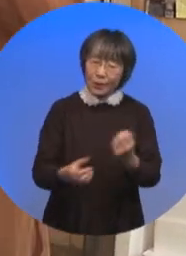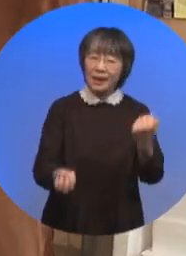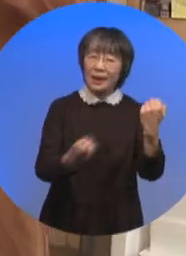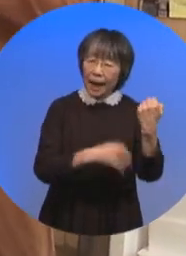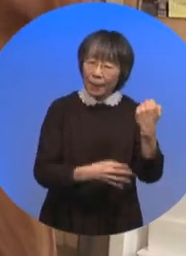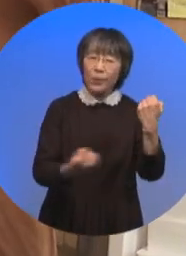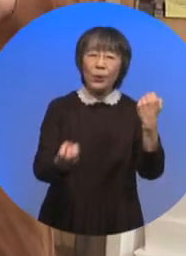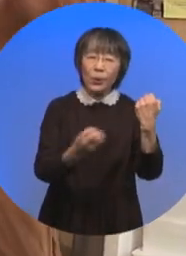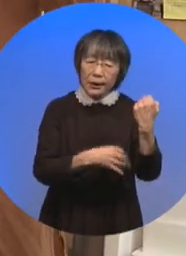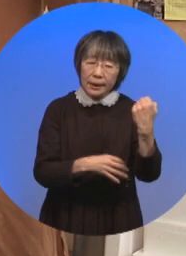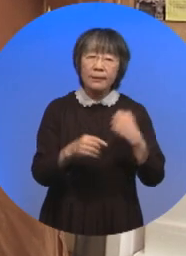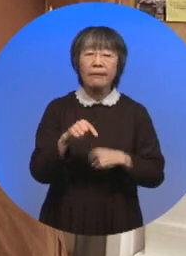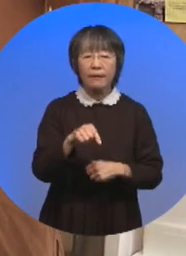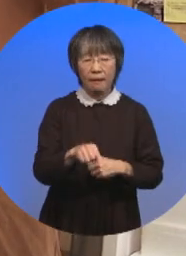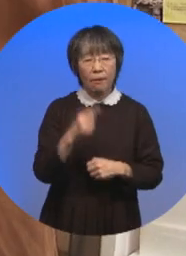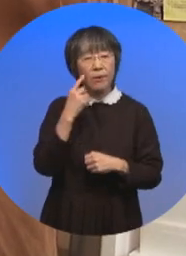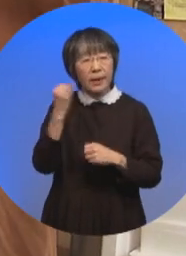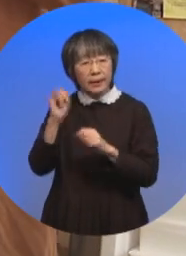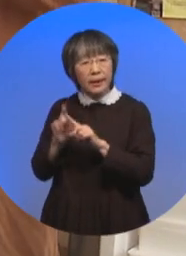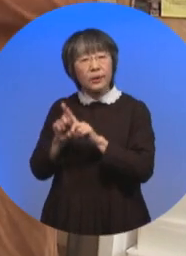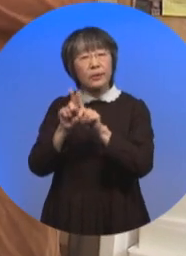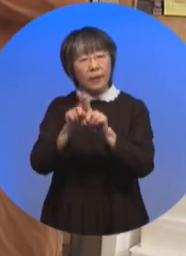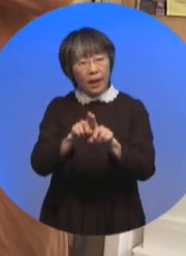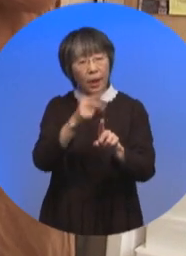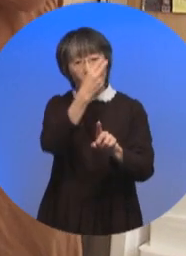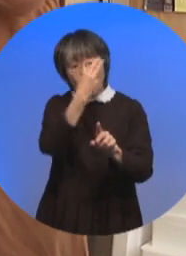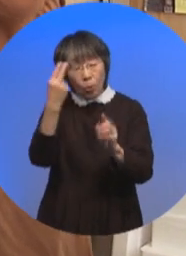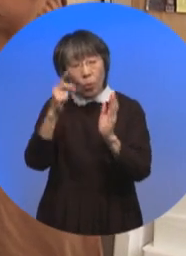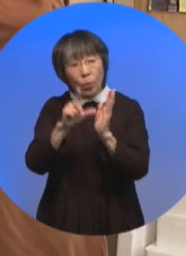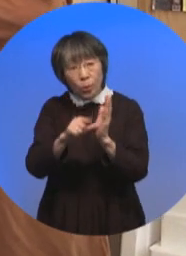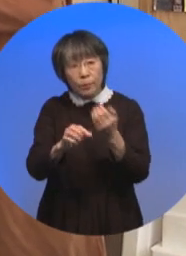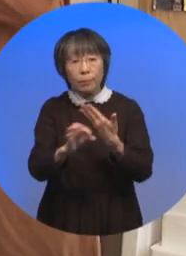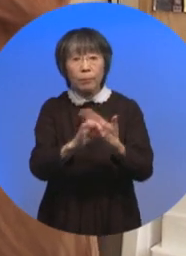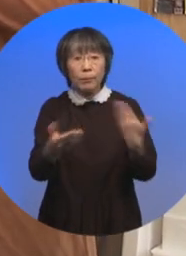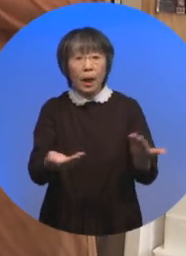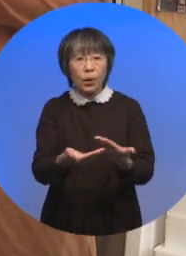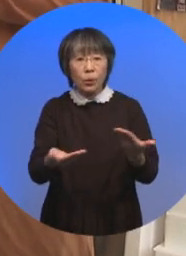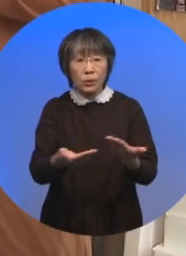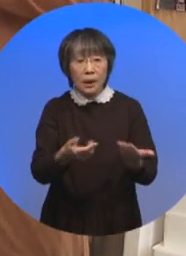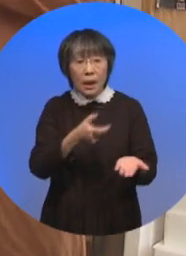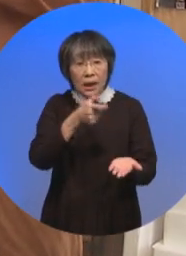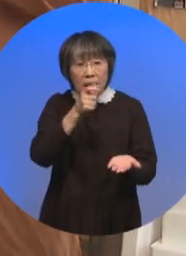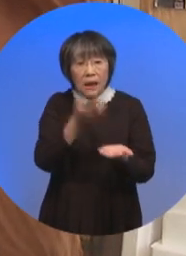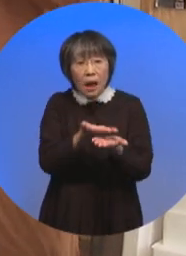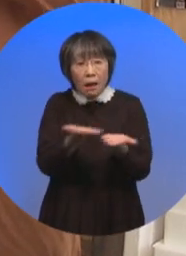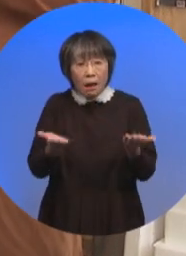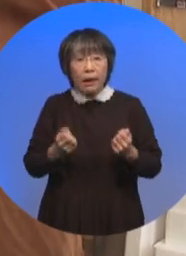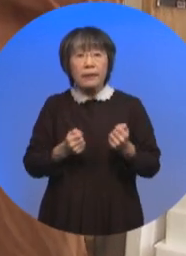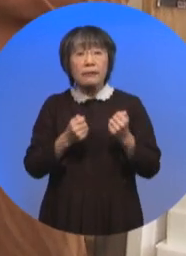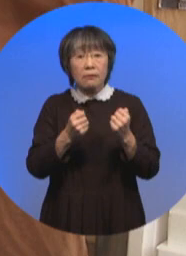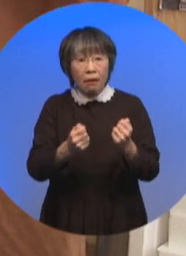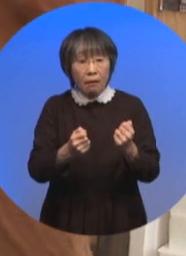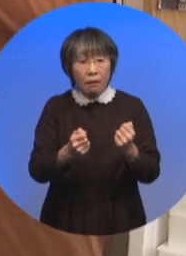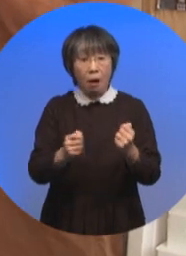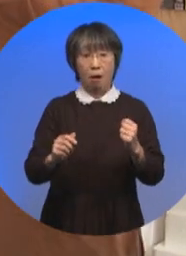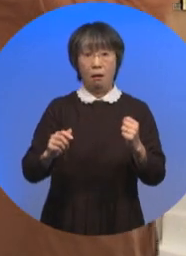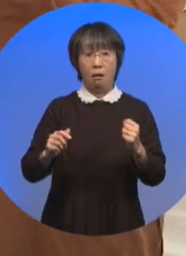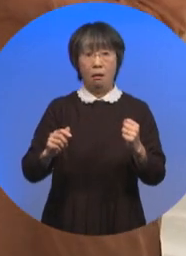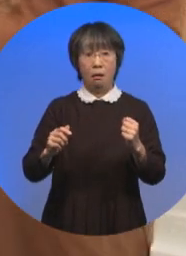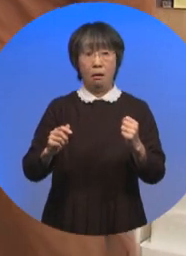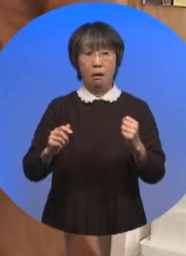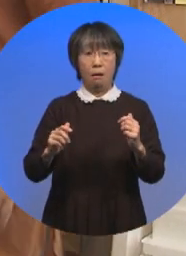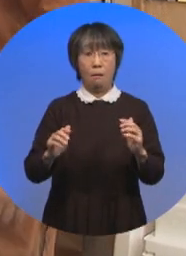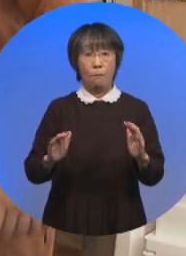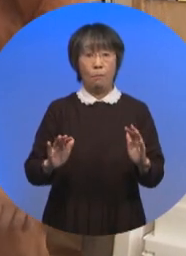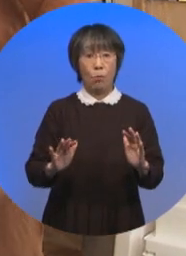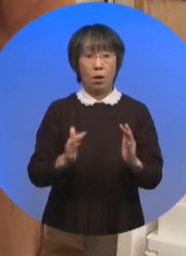でお母さんについてきてたそれで僕は高校の時にバイトしてたところに居酒屋に来ていただいて飲んでてで今それが